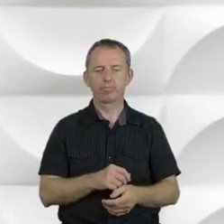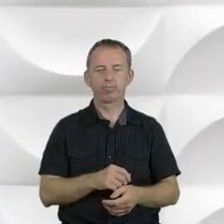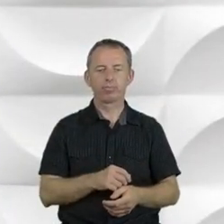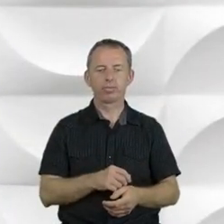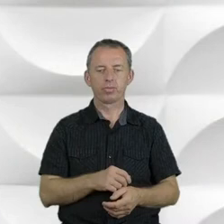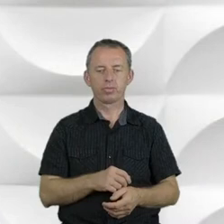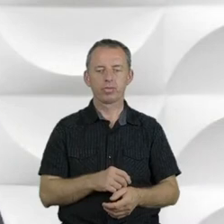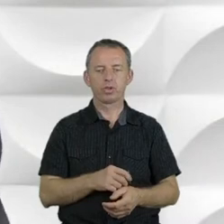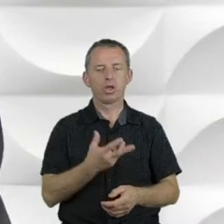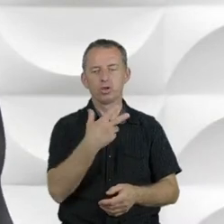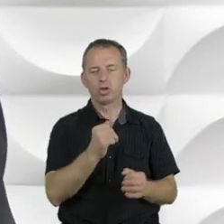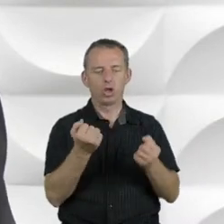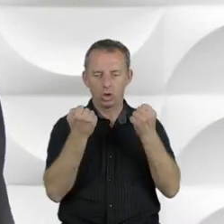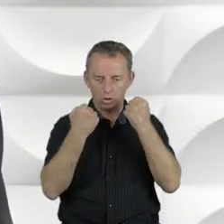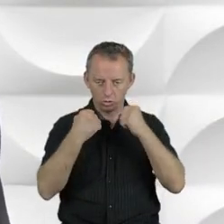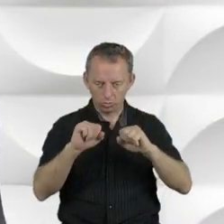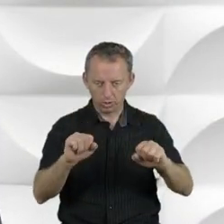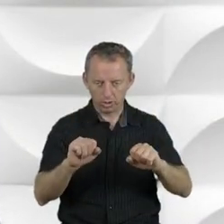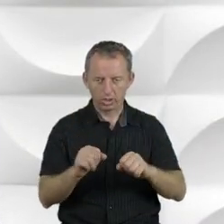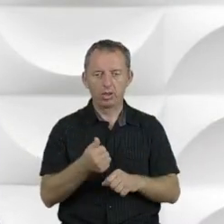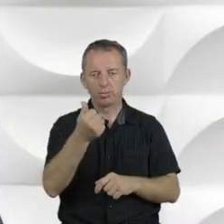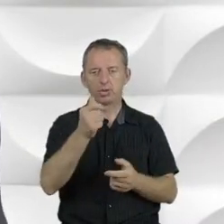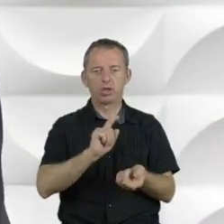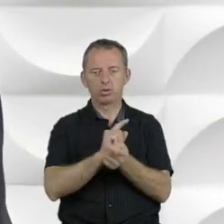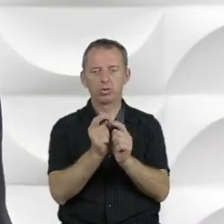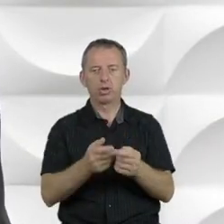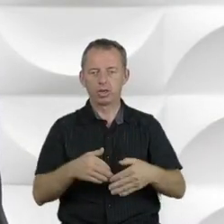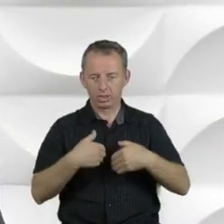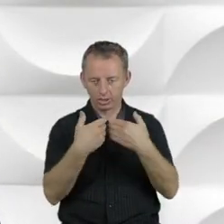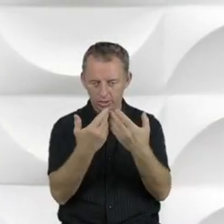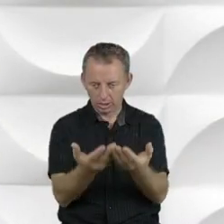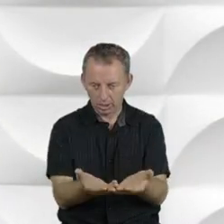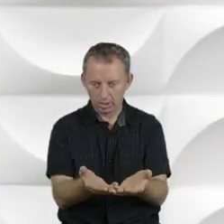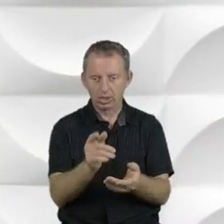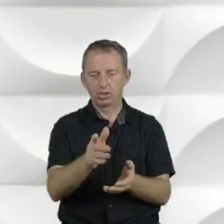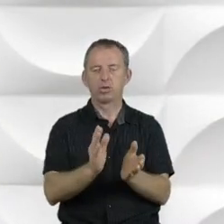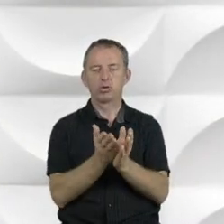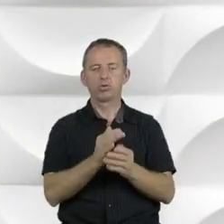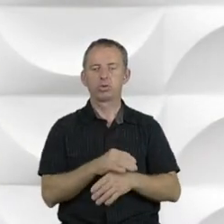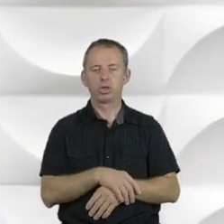Nie ośmieliłbym się na pierwsze spotkanie dać komuś tej książki.